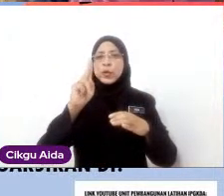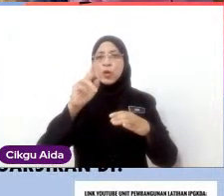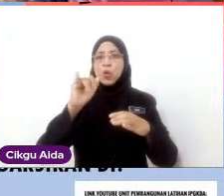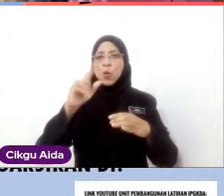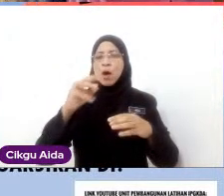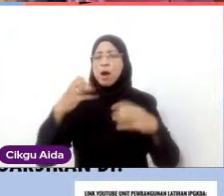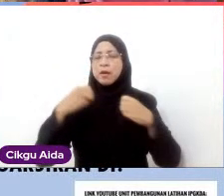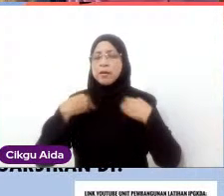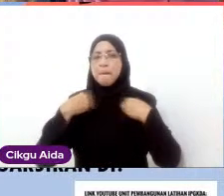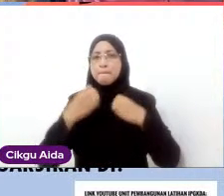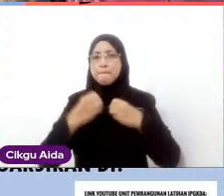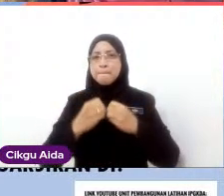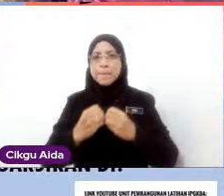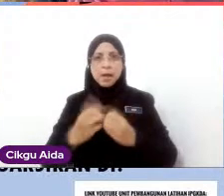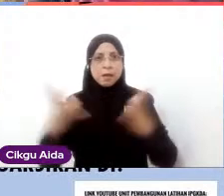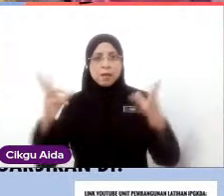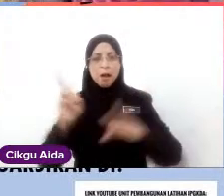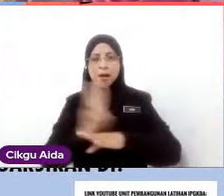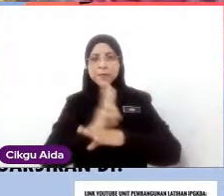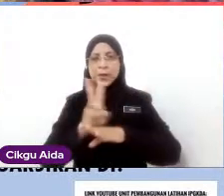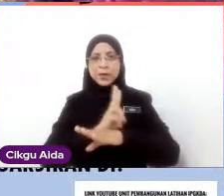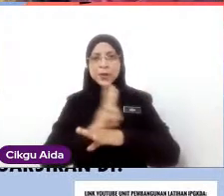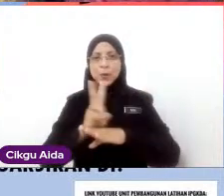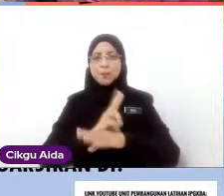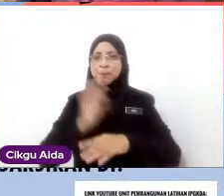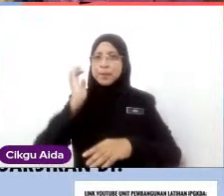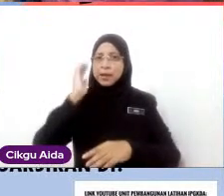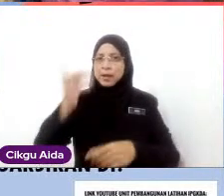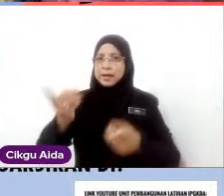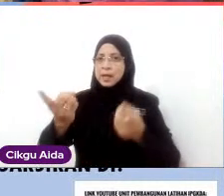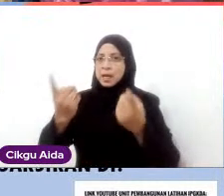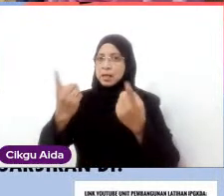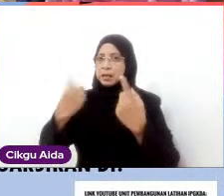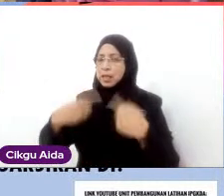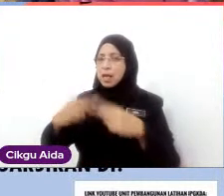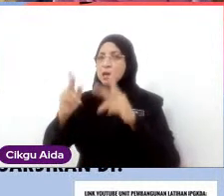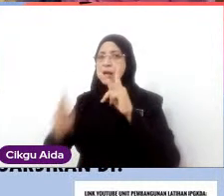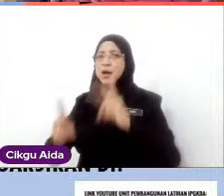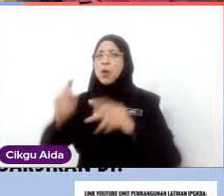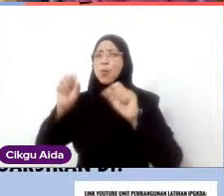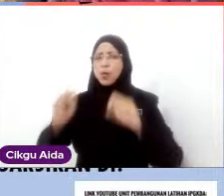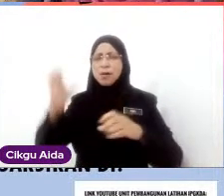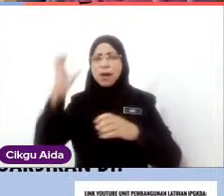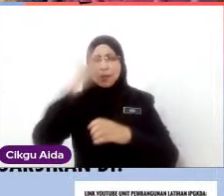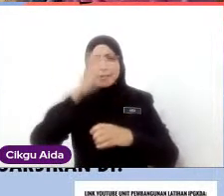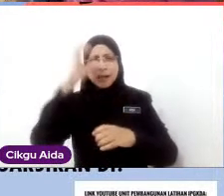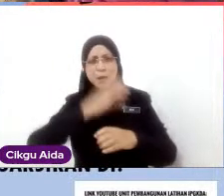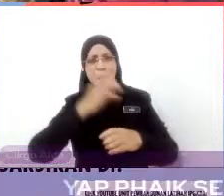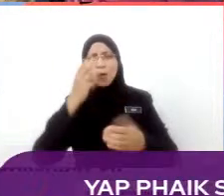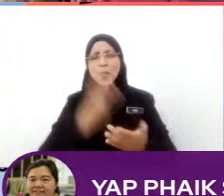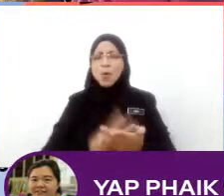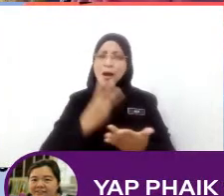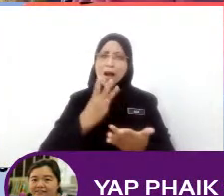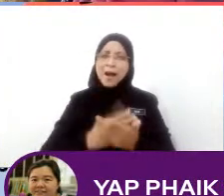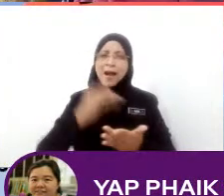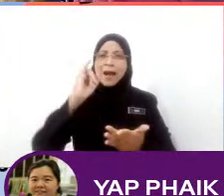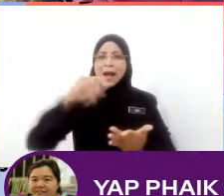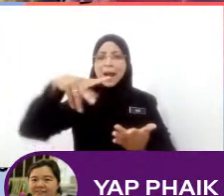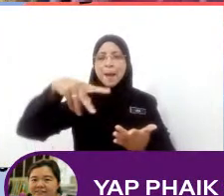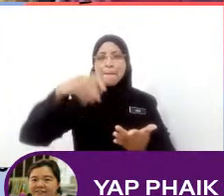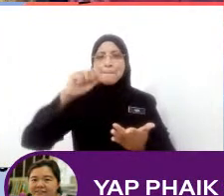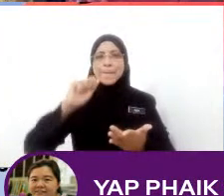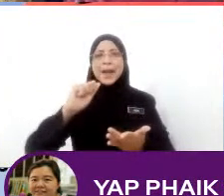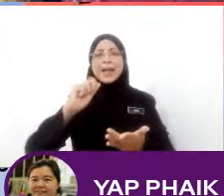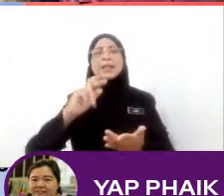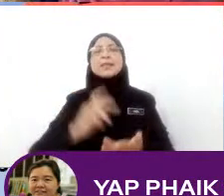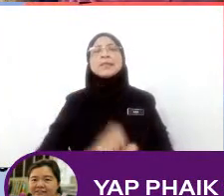antara lanjutan-lanjutannya lah akan datang. Kalau boleh sebenarnya kami nak mencari dana iPad. Siapakah penyumbang-penyumbang iPad supaya